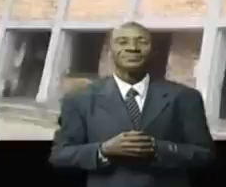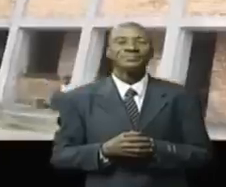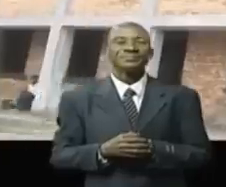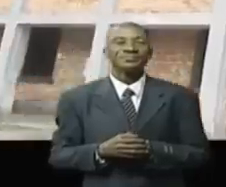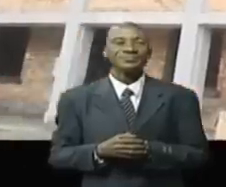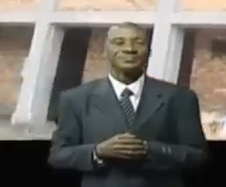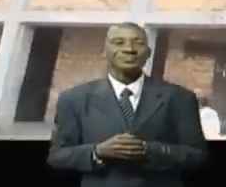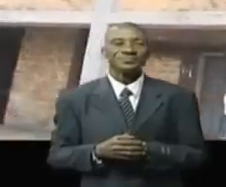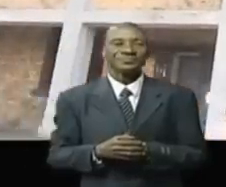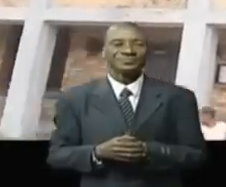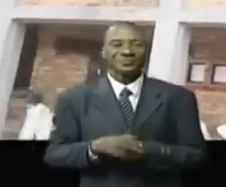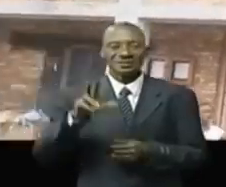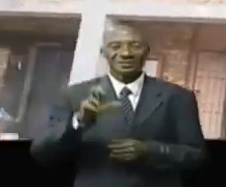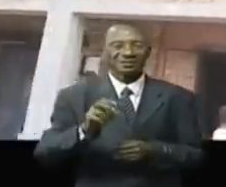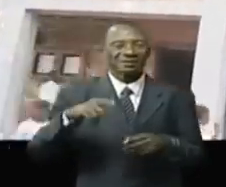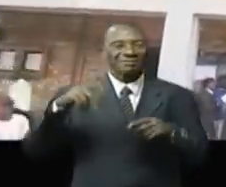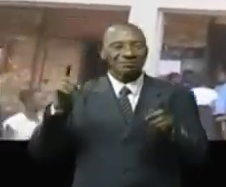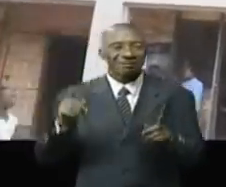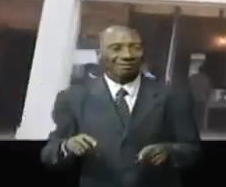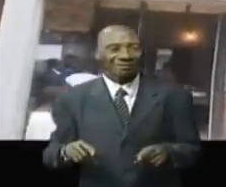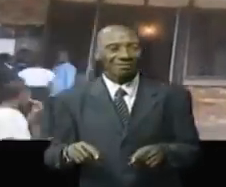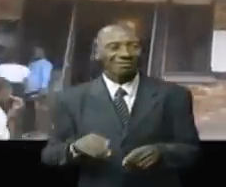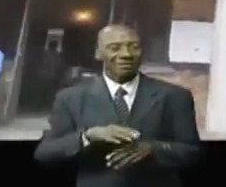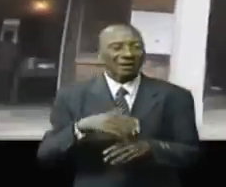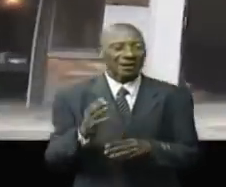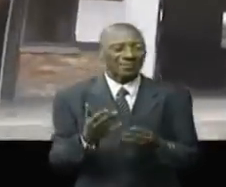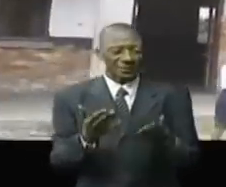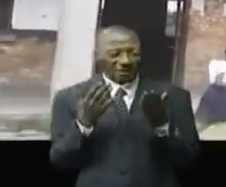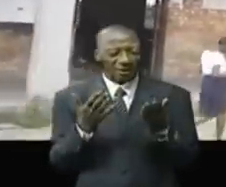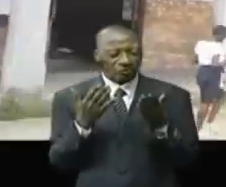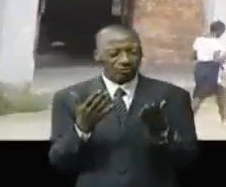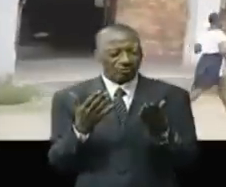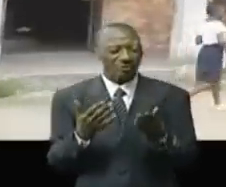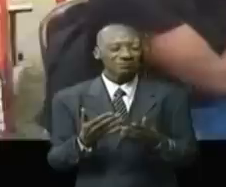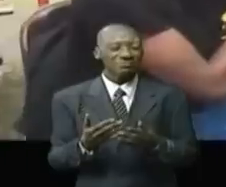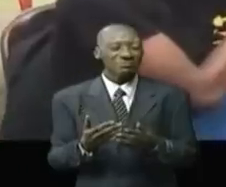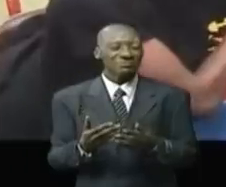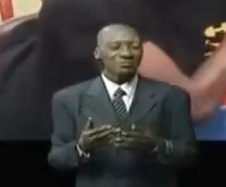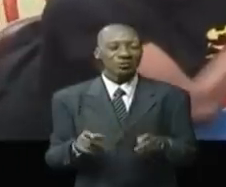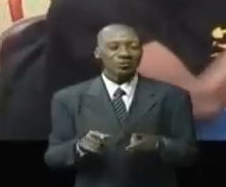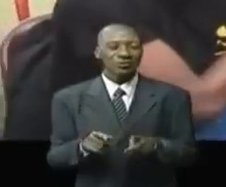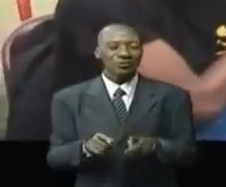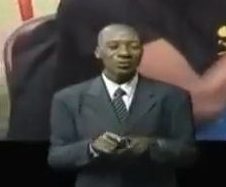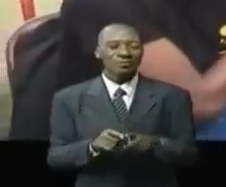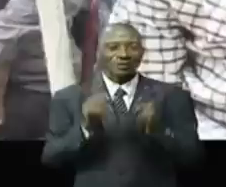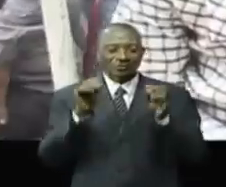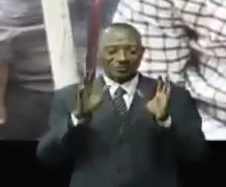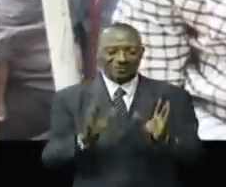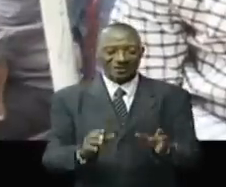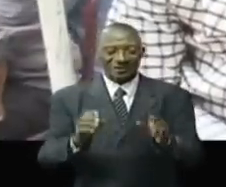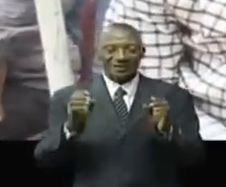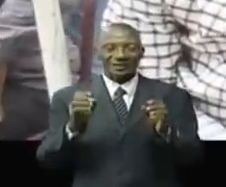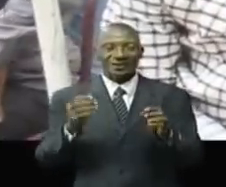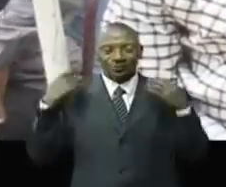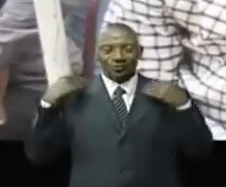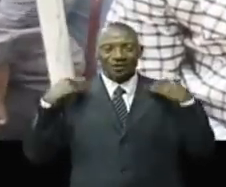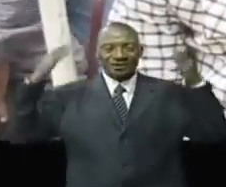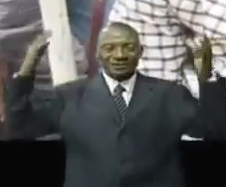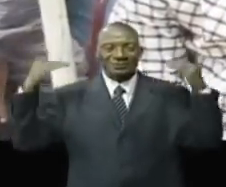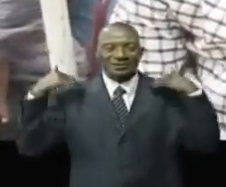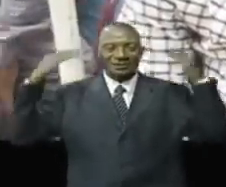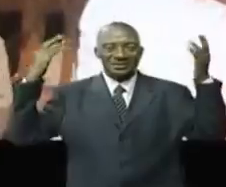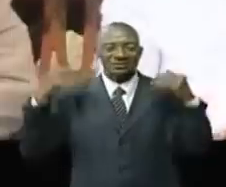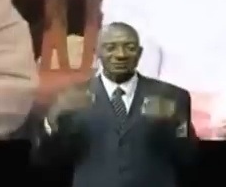Plus de 30 ans après leurs études au sein de l'Institut d'éducation physique, IEPE, aujourd'hui devenu Collège